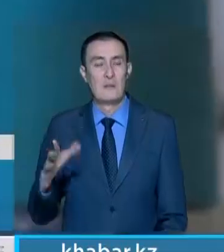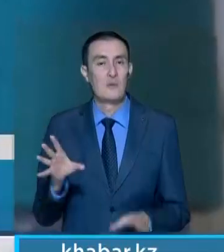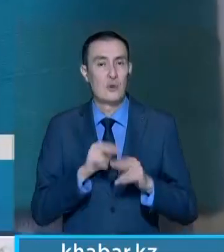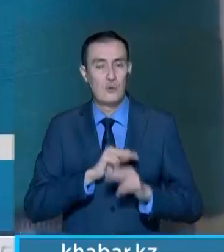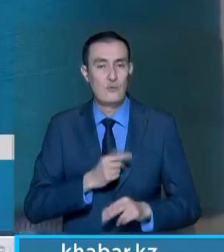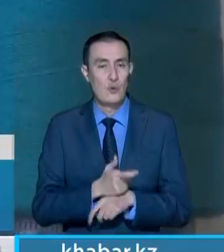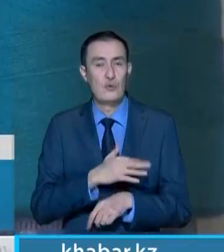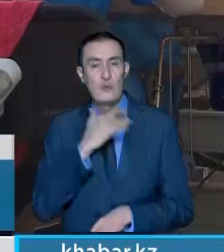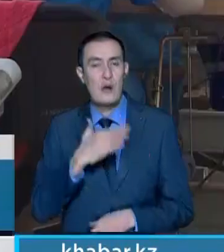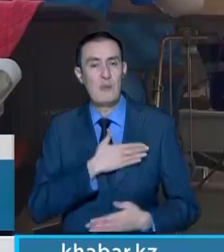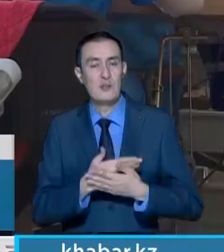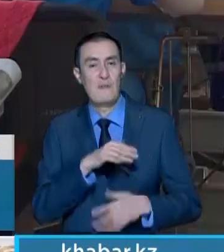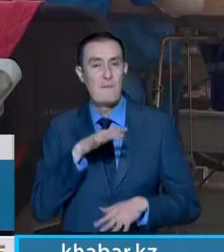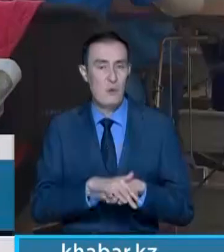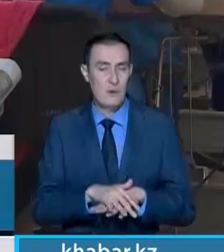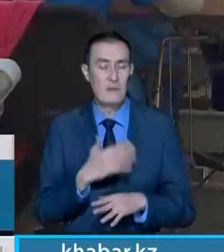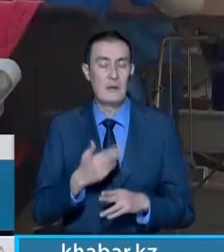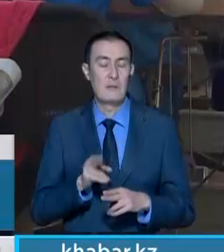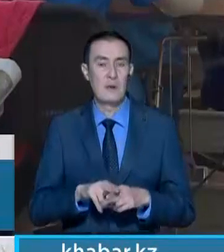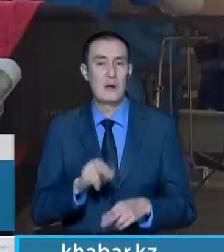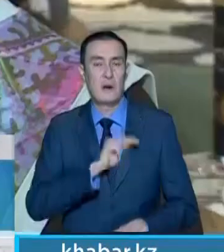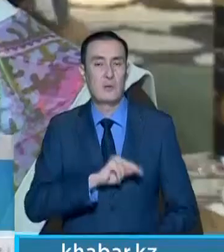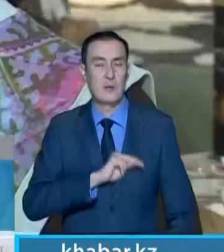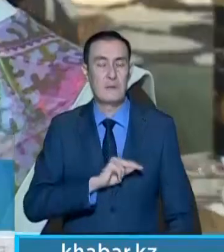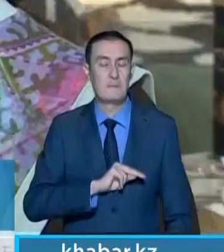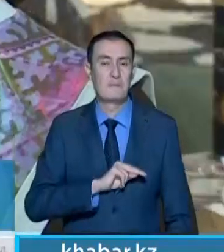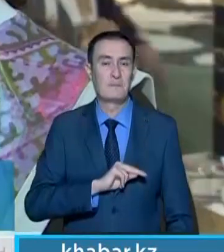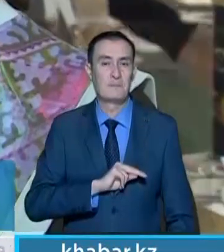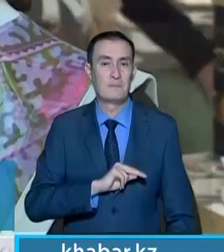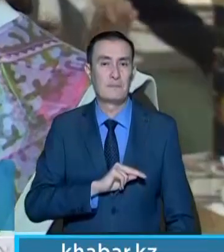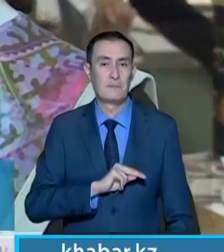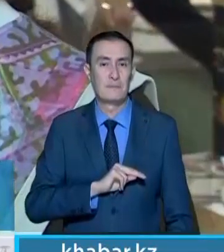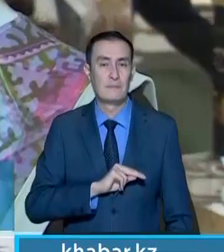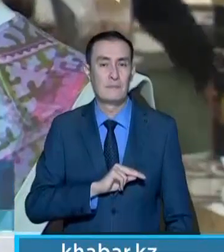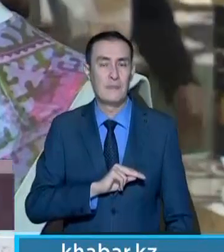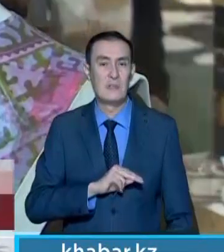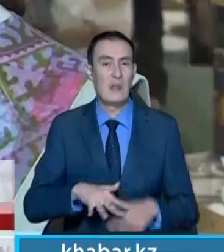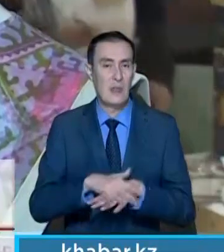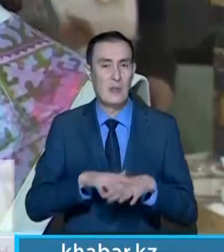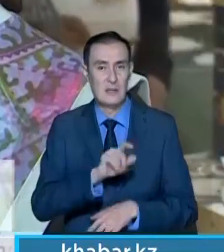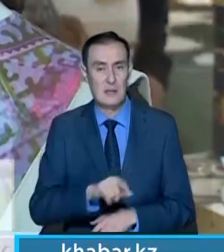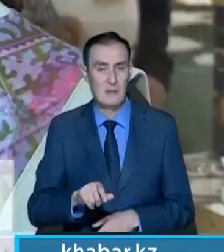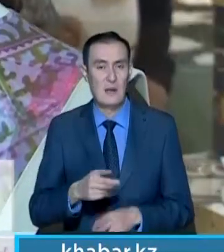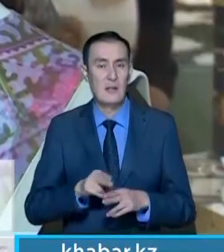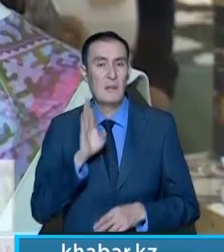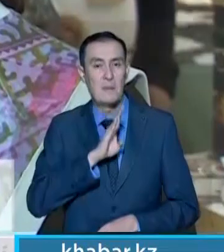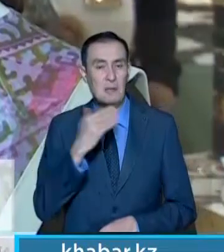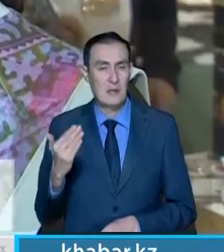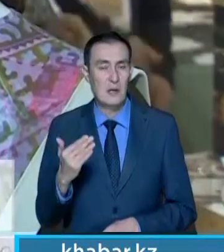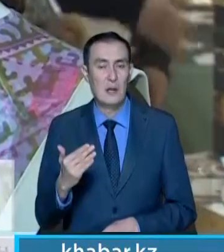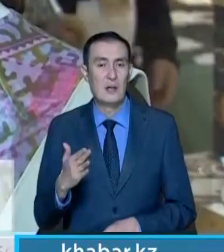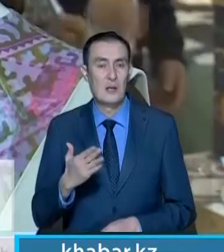очень много общественных фондов. И еще тот момент, что мы работаем с уязвимым слоем населения, это наши матеря, это не